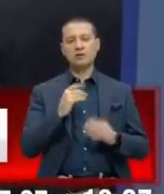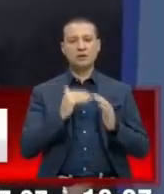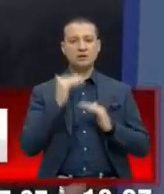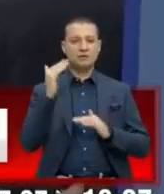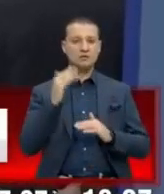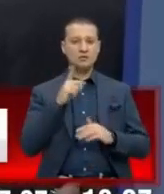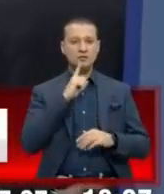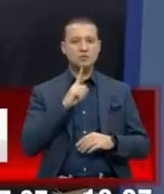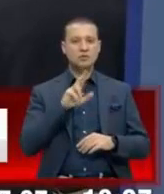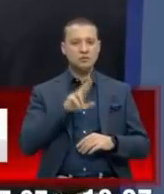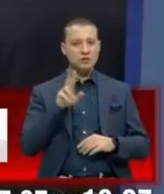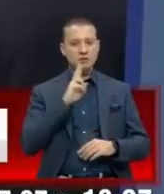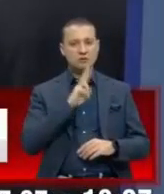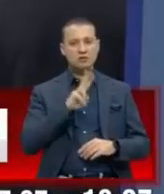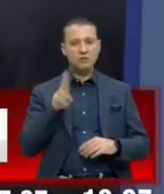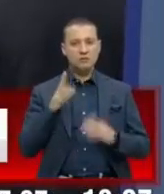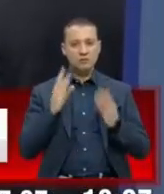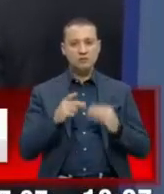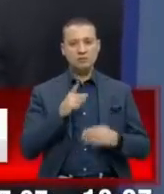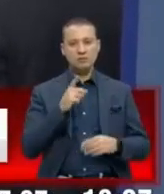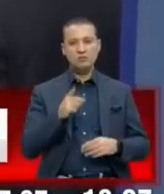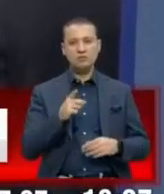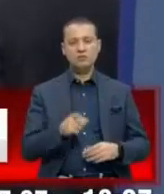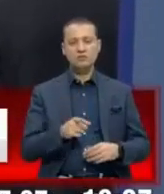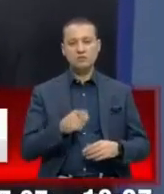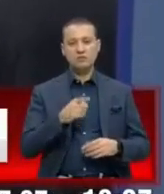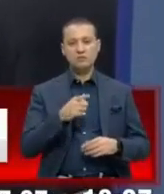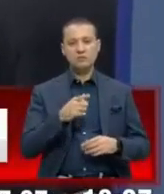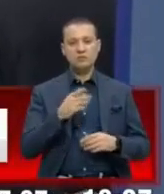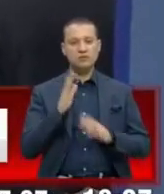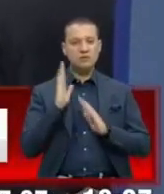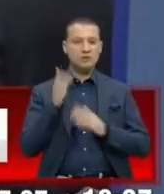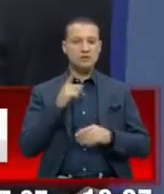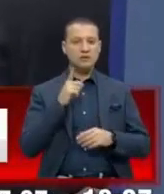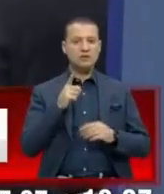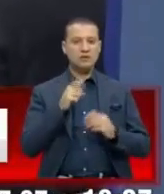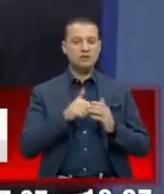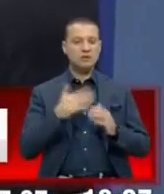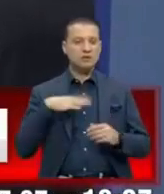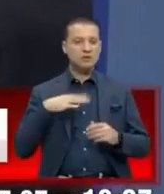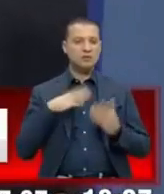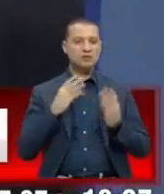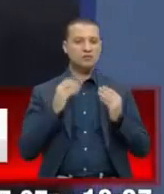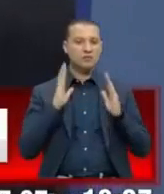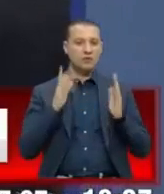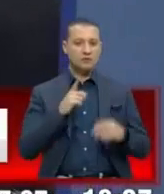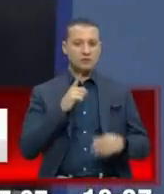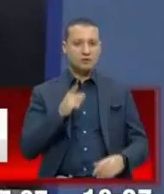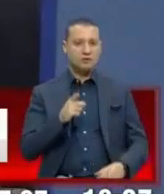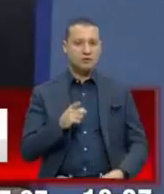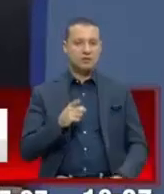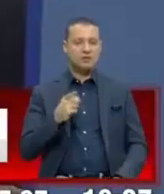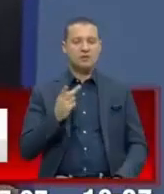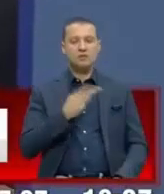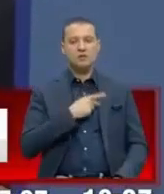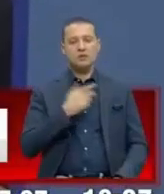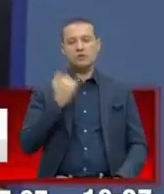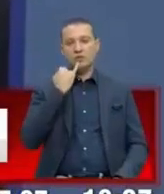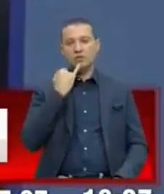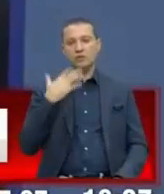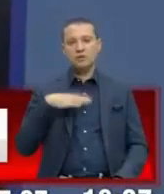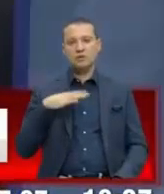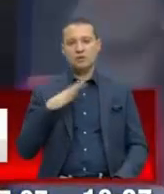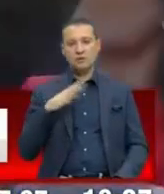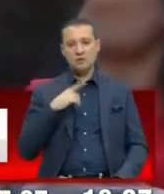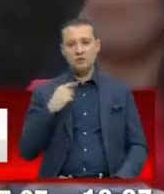artık 177 olur, 277 olur. Gider. Talip birçok ve bizden torpil isteyenler